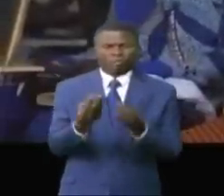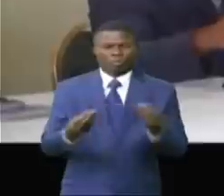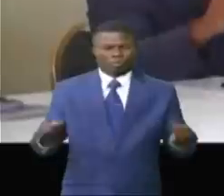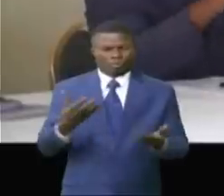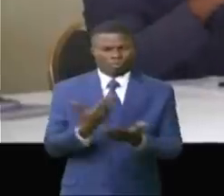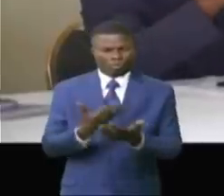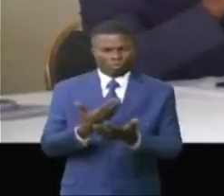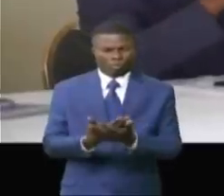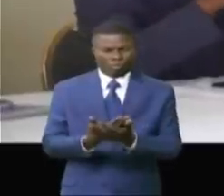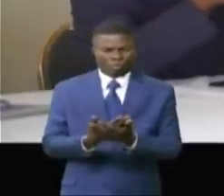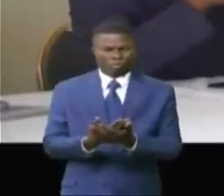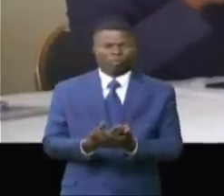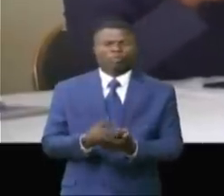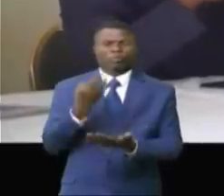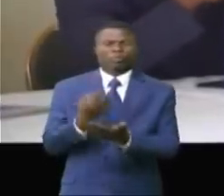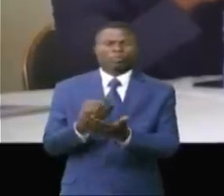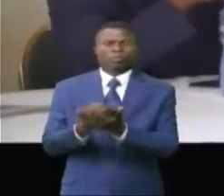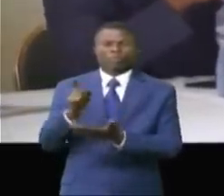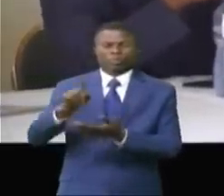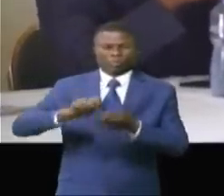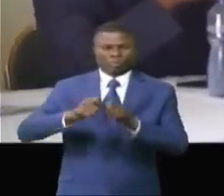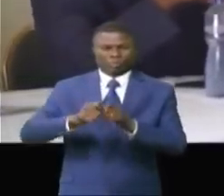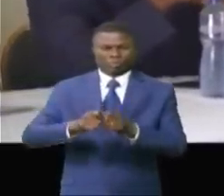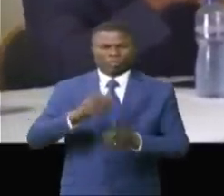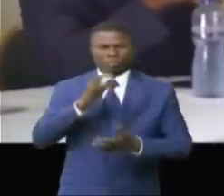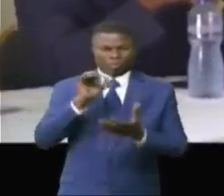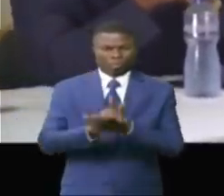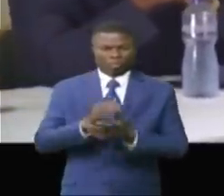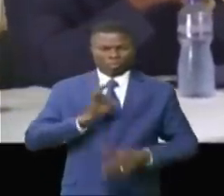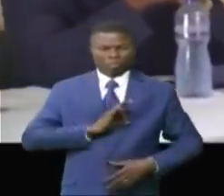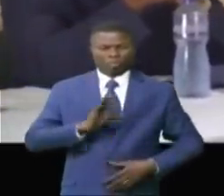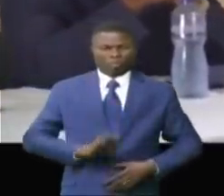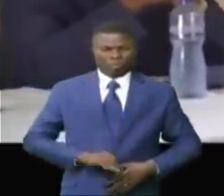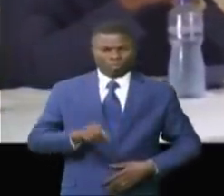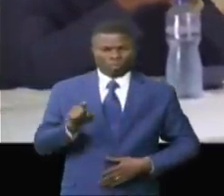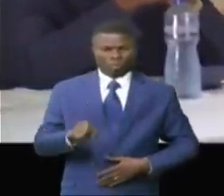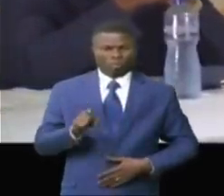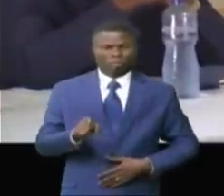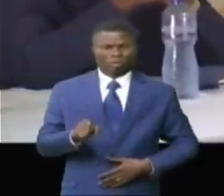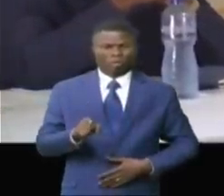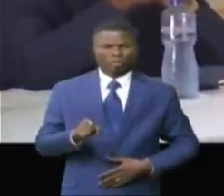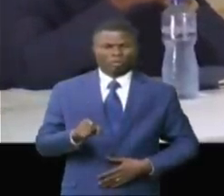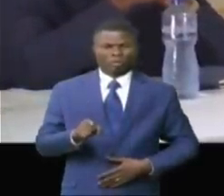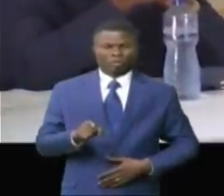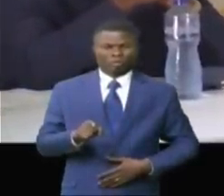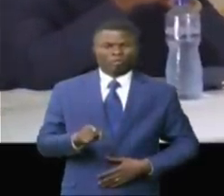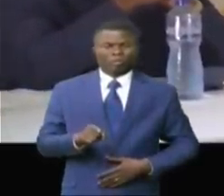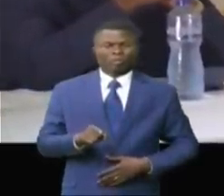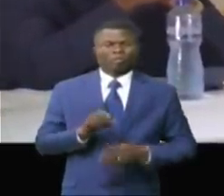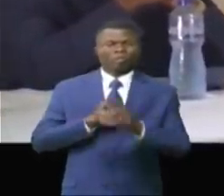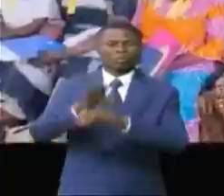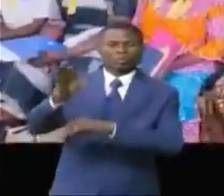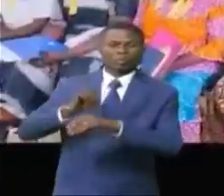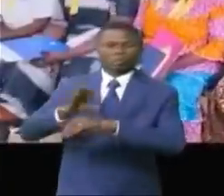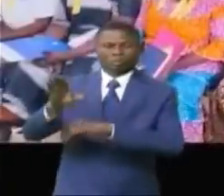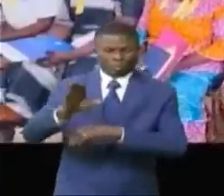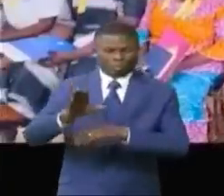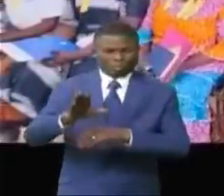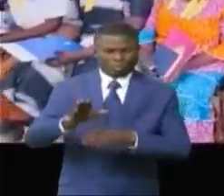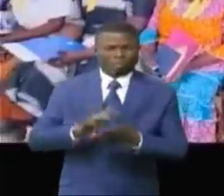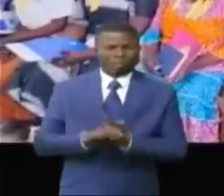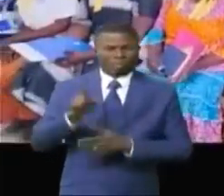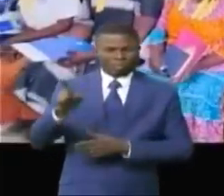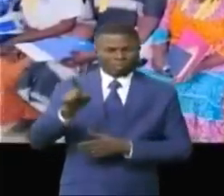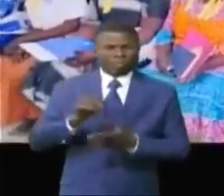complète grâce à ces fonds pour lesquels la première dame de la République, Denise Nyakeru Tshisekedi, aura milité. Lucien Lundola